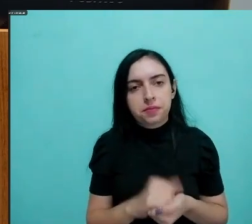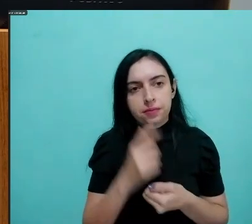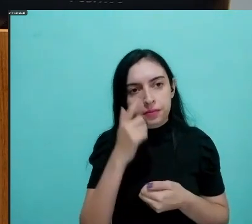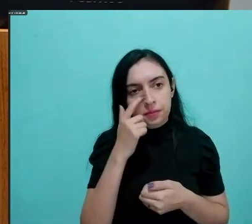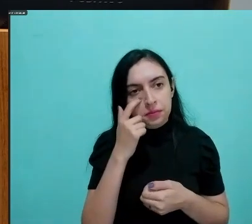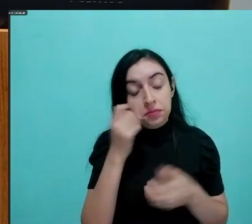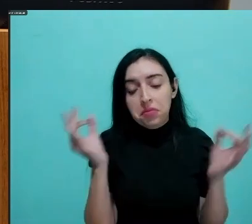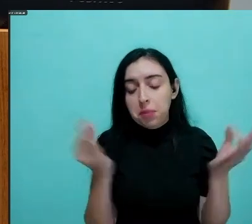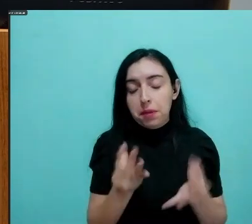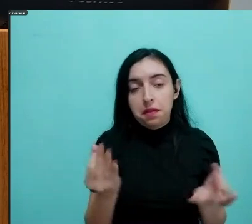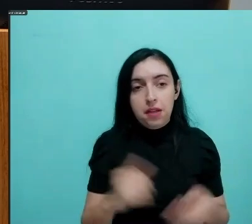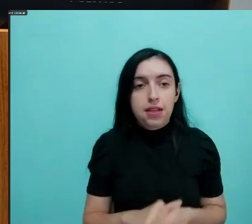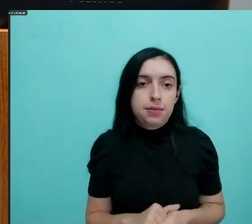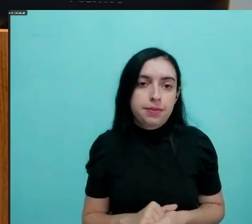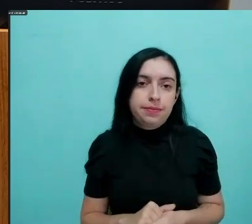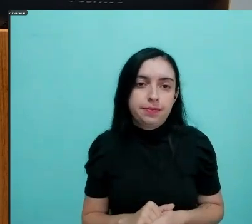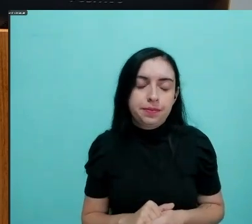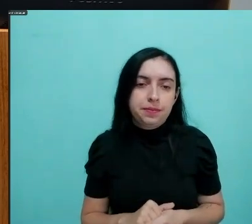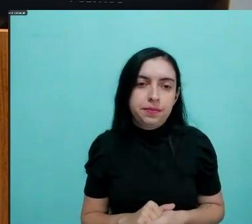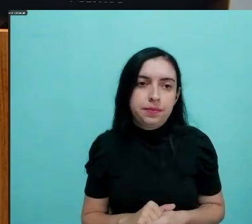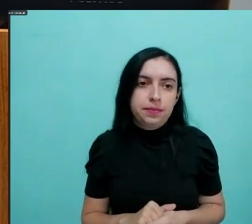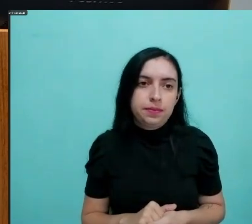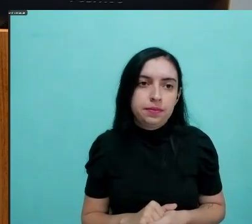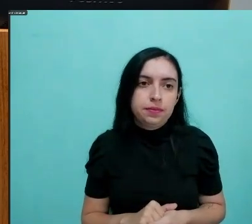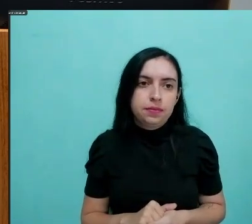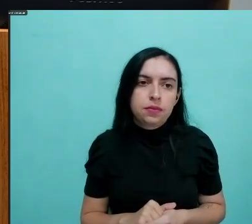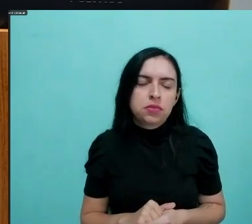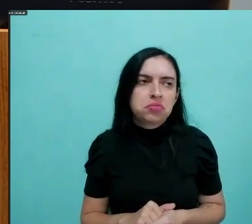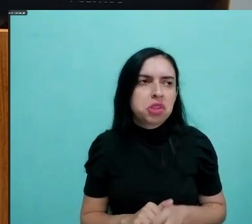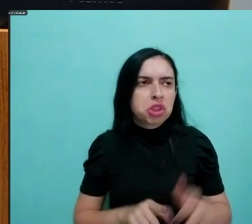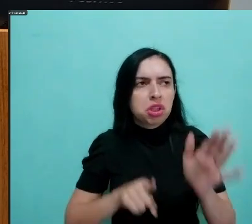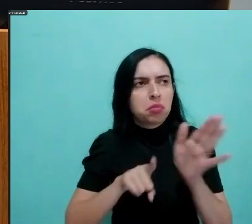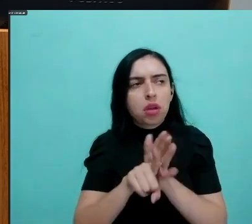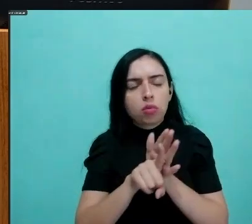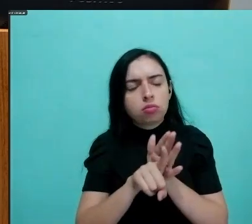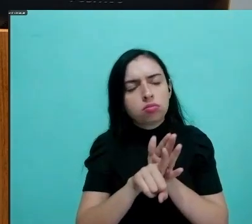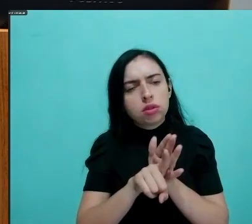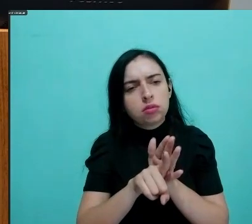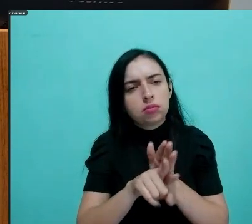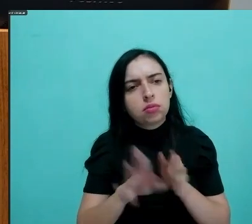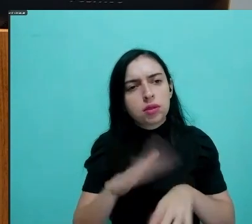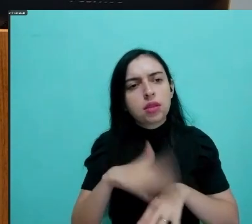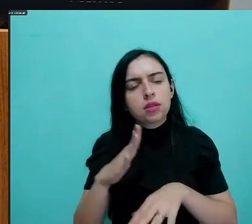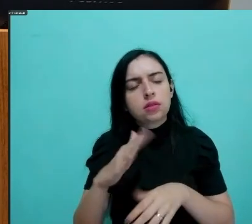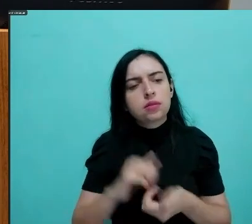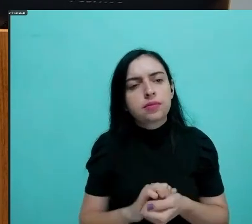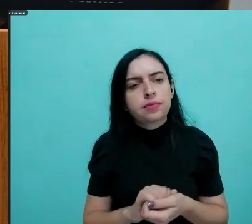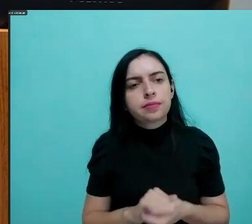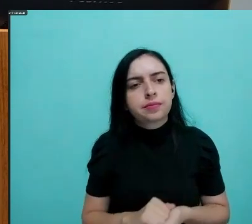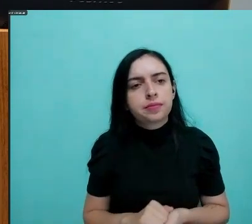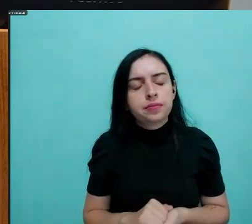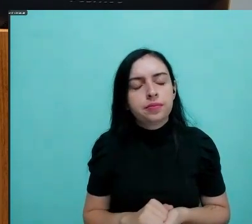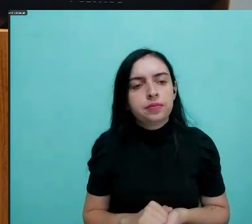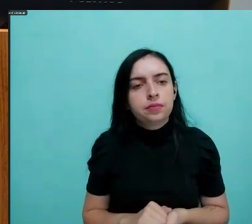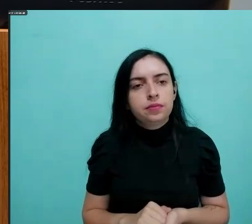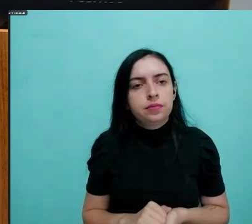Perfeitamente. Merci. Alguma outra pergunta? Pois não.